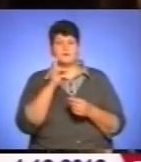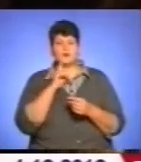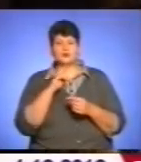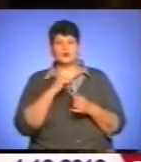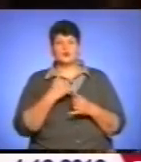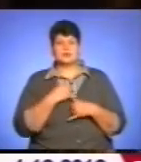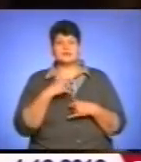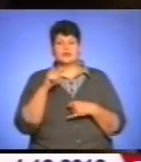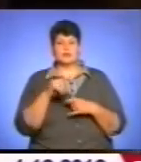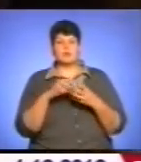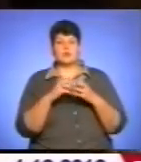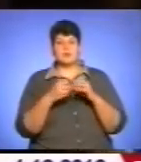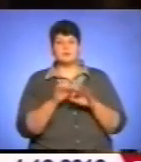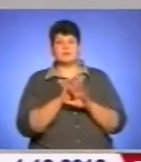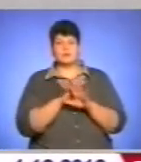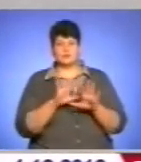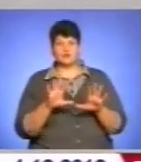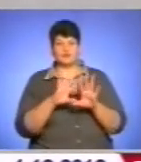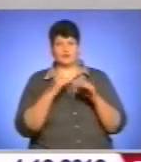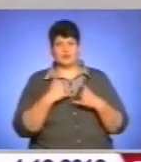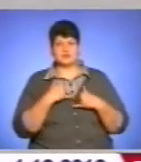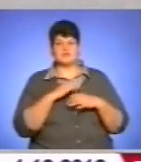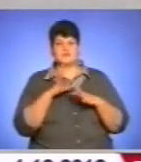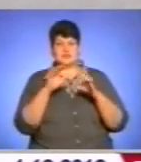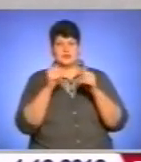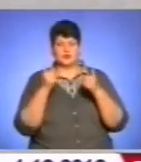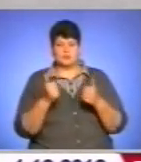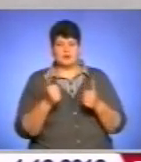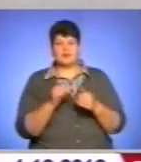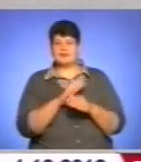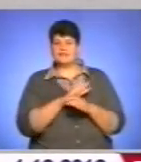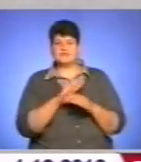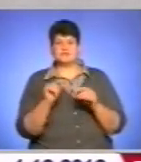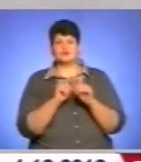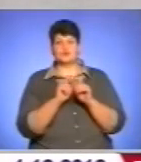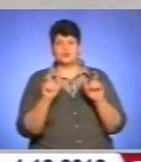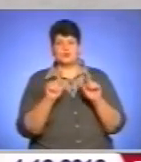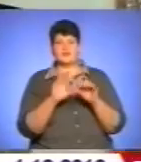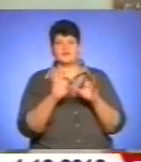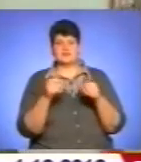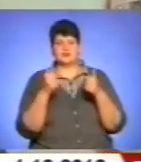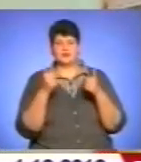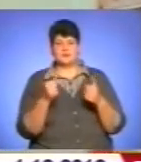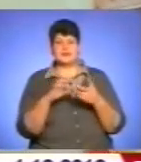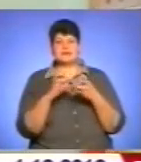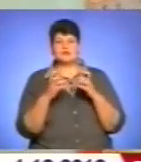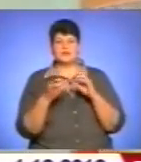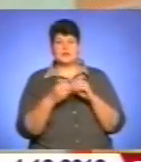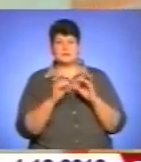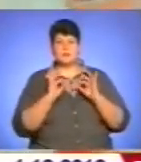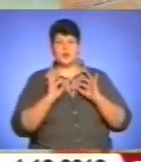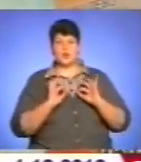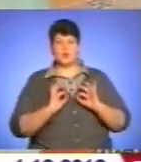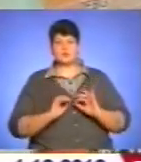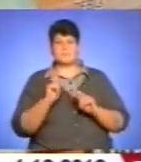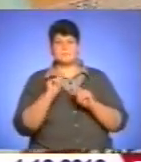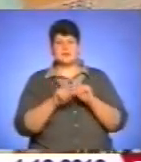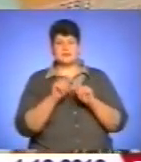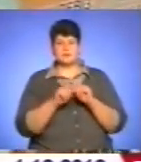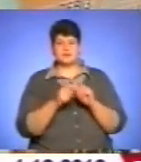проблем не виникало, і в нас все добре. Однак не у всіх навчальних закладах області все так добре. За результатами прокурорських перевірок